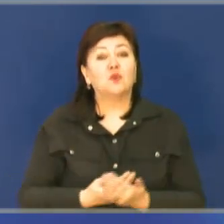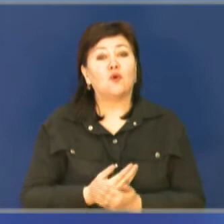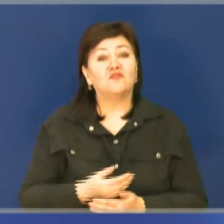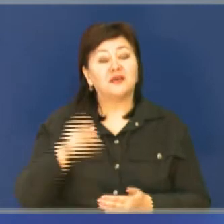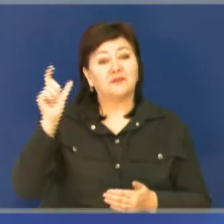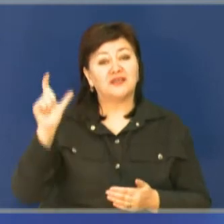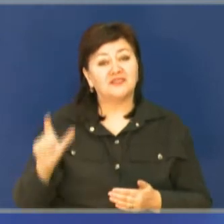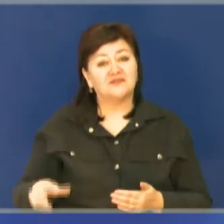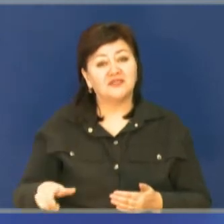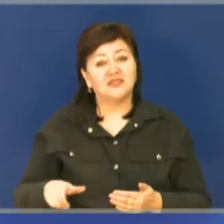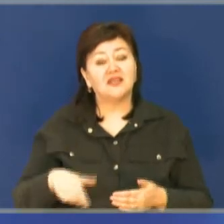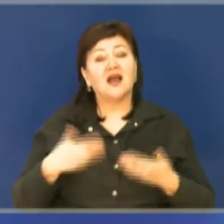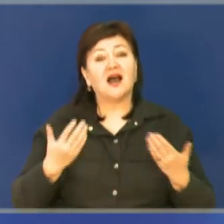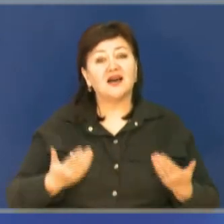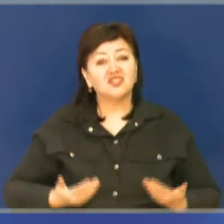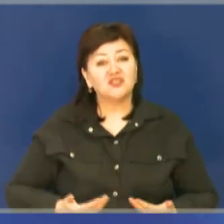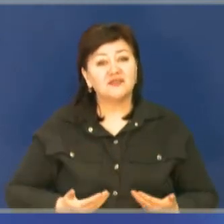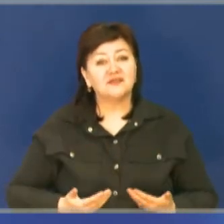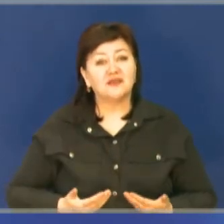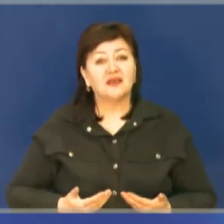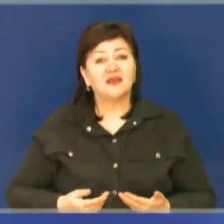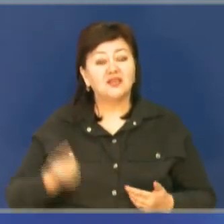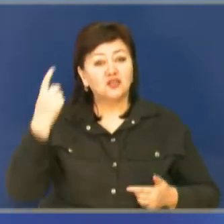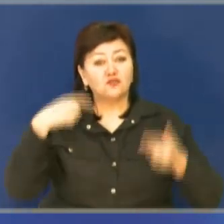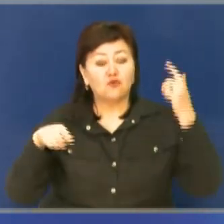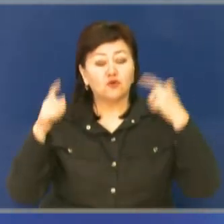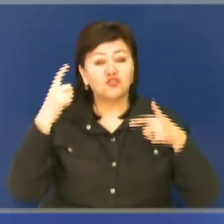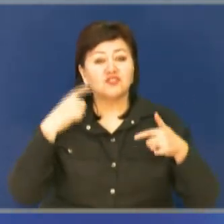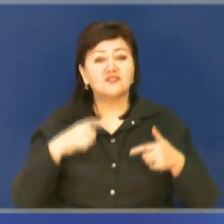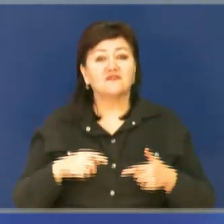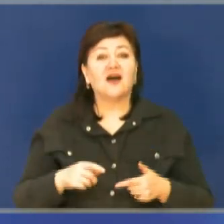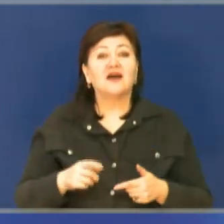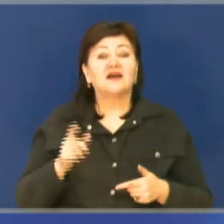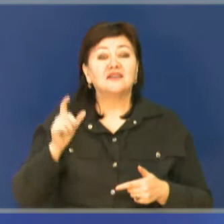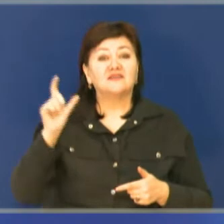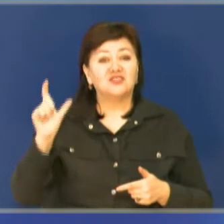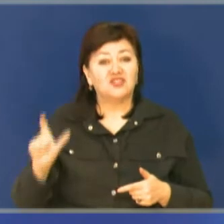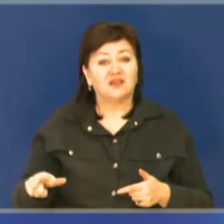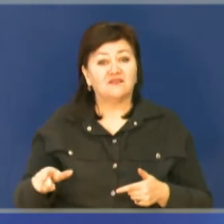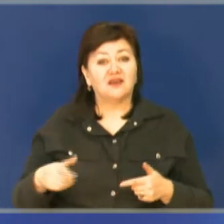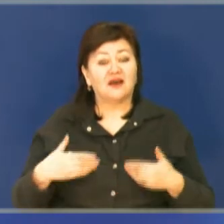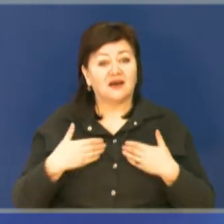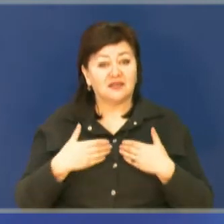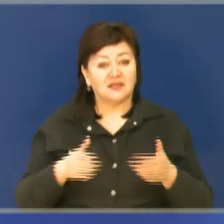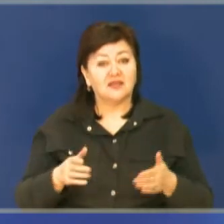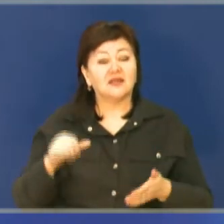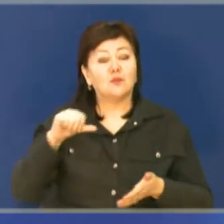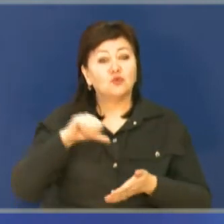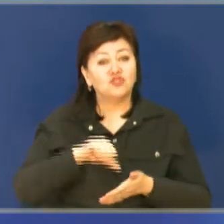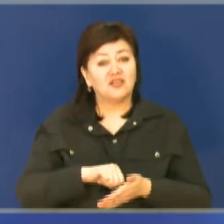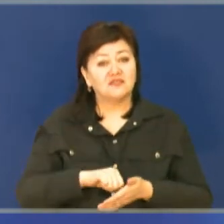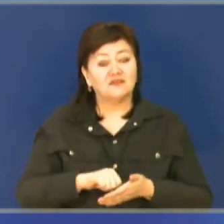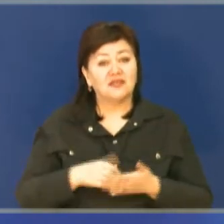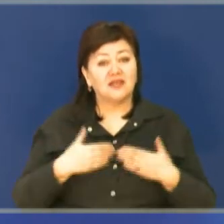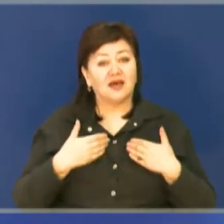отражающие личность Аксакала, его песенное наследие и предметы прикладного искусства. В церемонии открытия выставки приняли участие заместитель